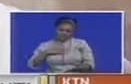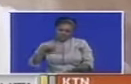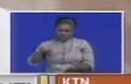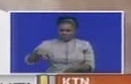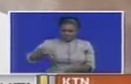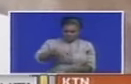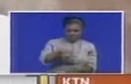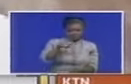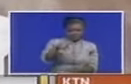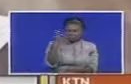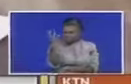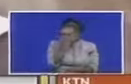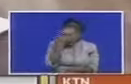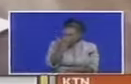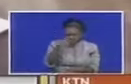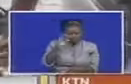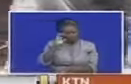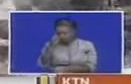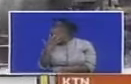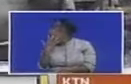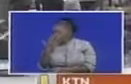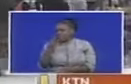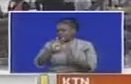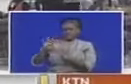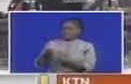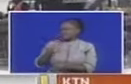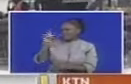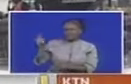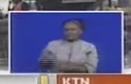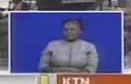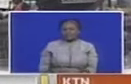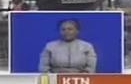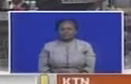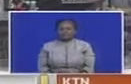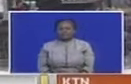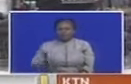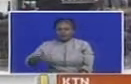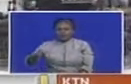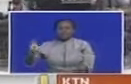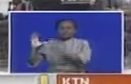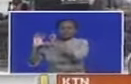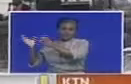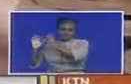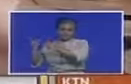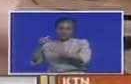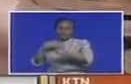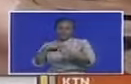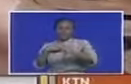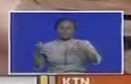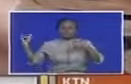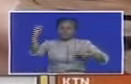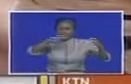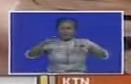wakipita, hata tunaangusha macho chini kwa vile. Kaunti ya Kilifi huenziwa mno na watalii, wengi